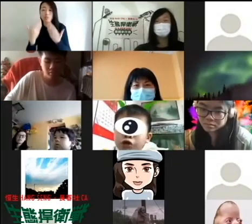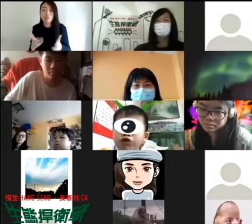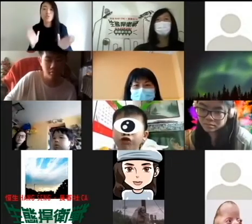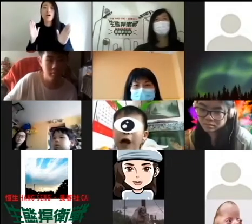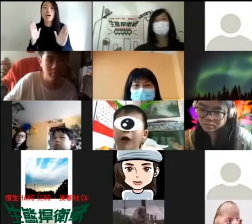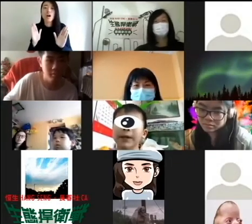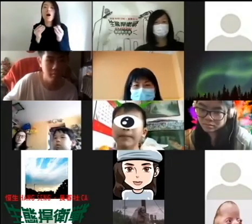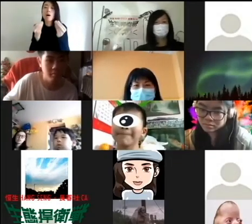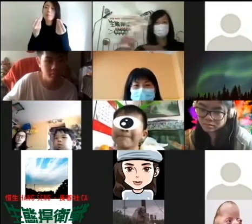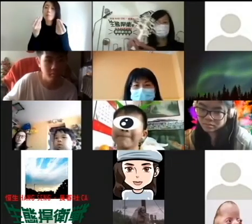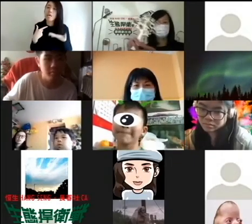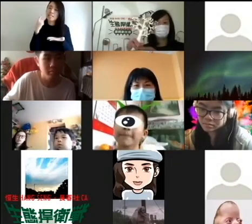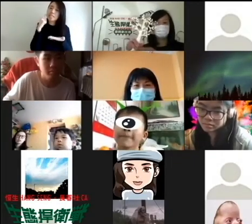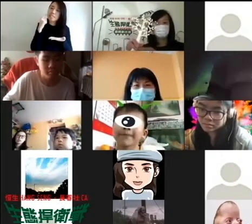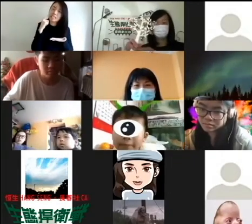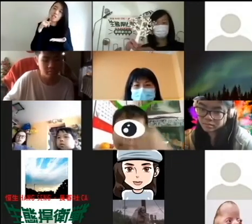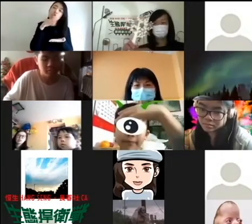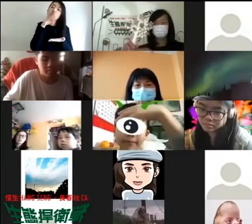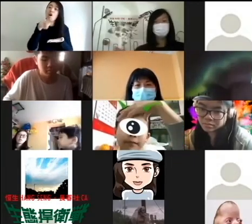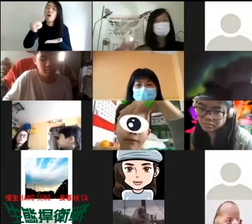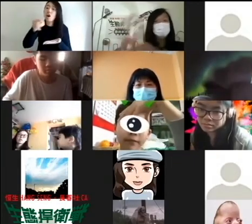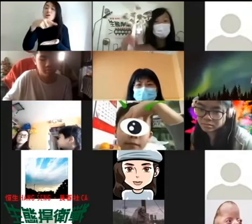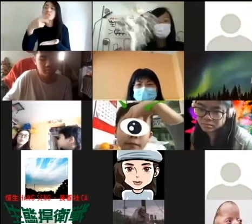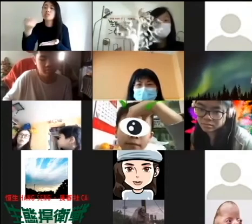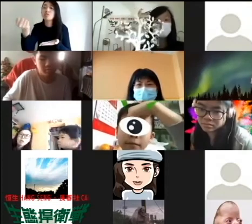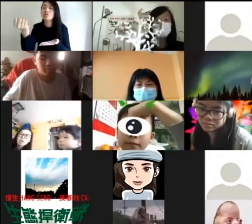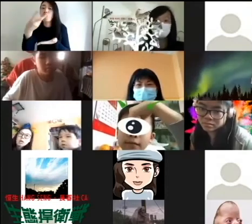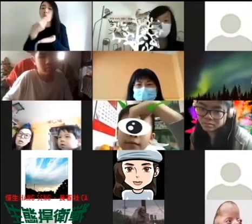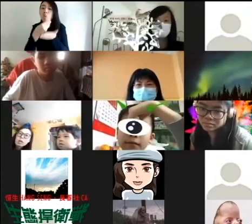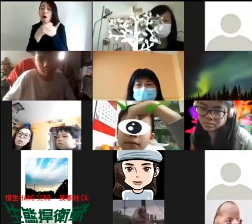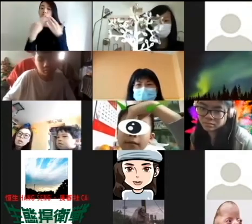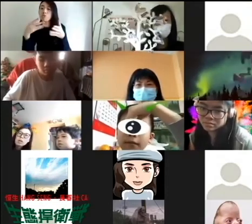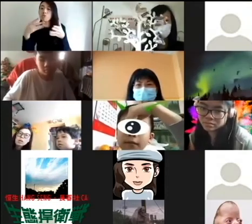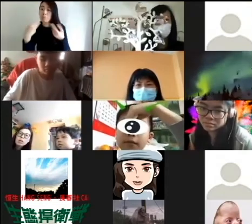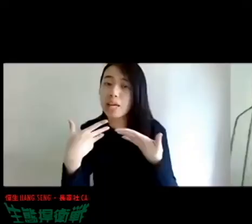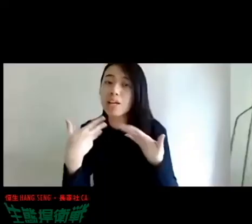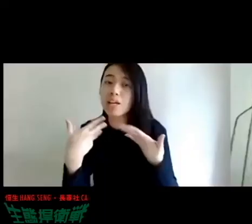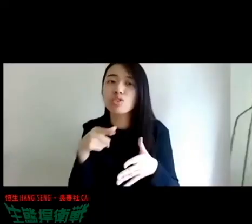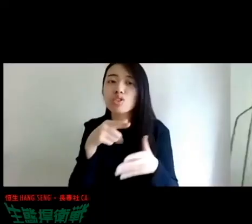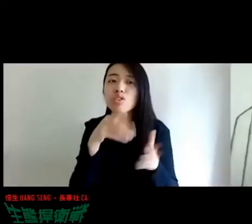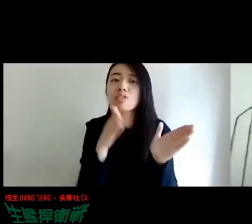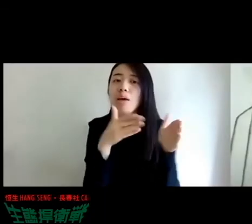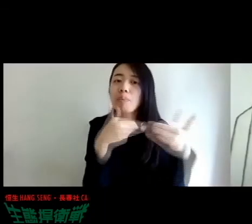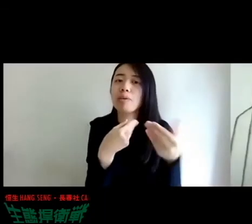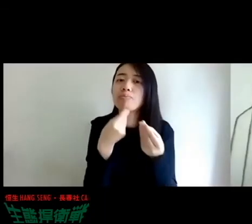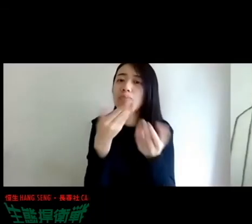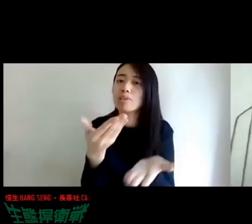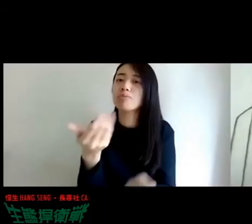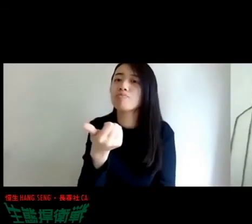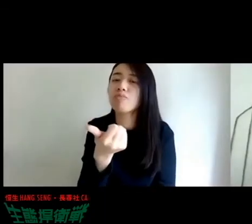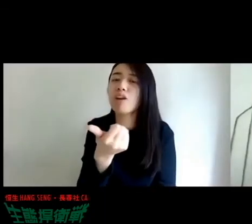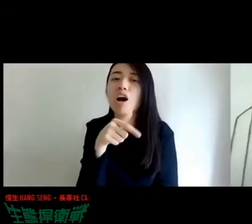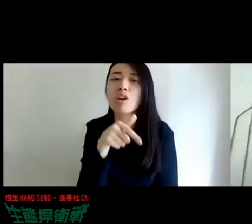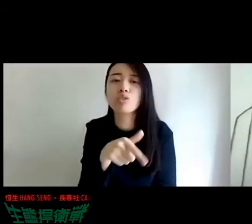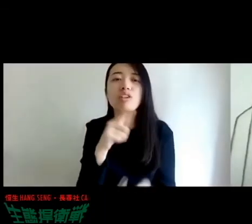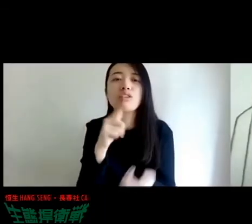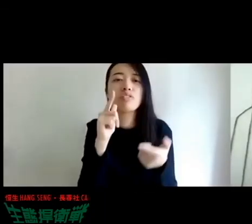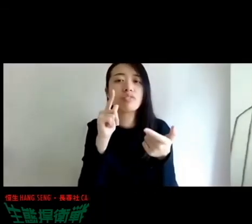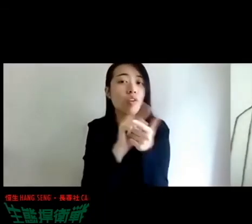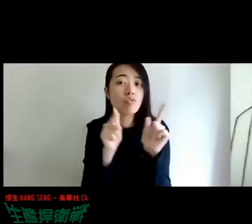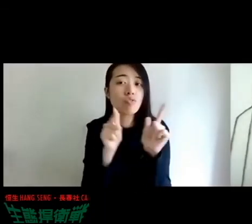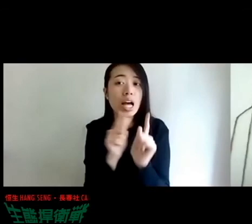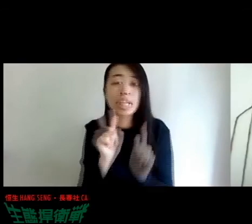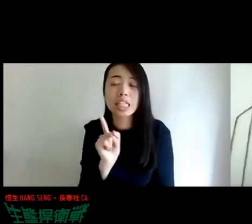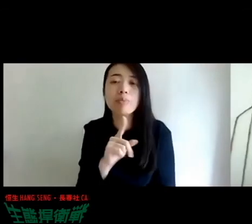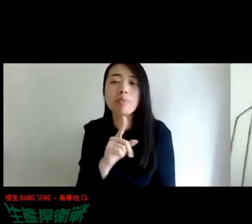知道啦。咁我哋就可以有獎品俾大家。咁點樣可以攞到呢個獎品咧？ 咁就要之後咧就係留意翻我哋 Facebook